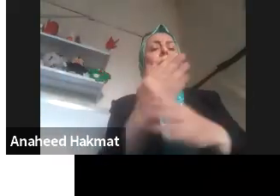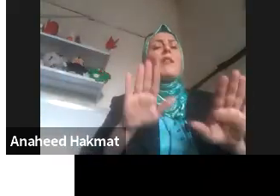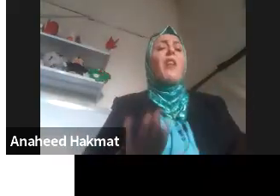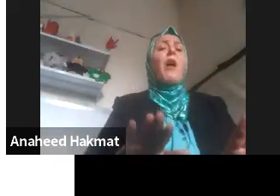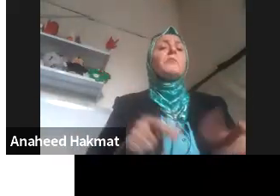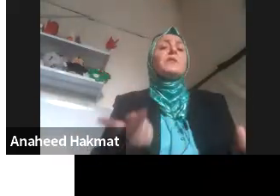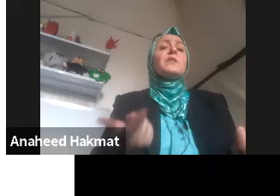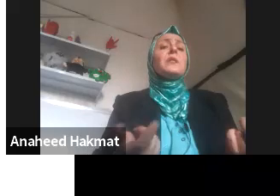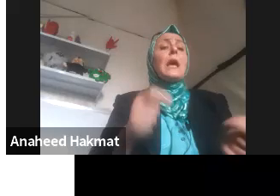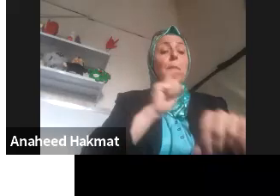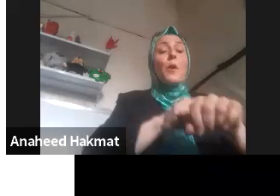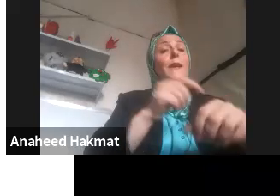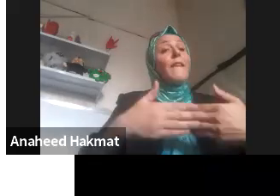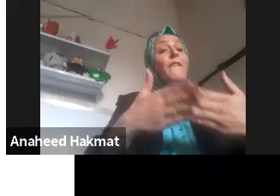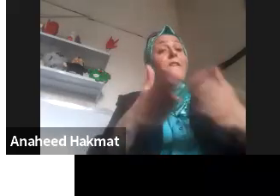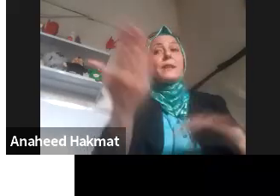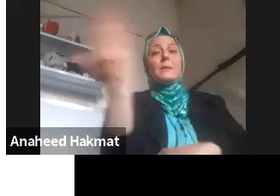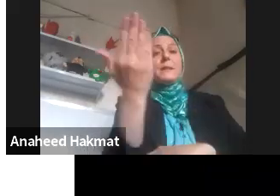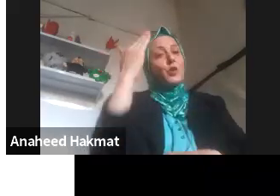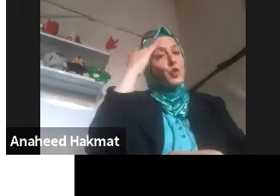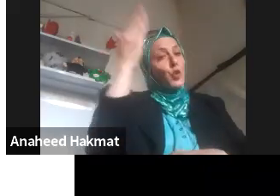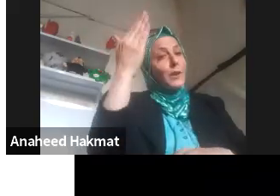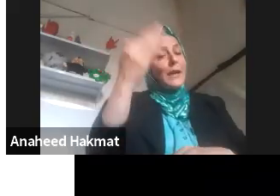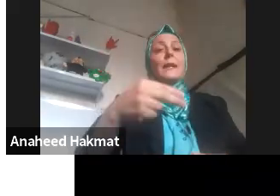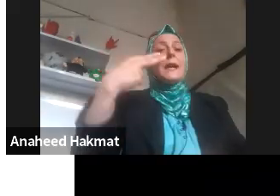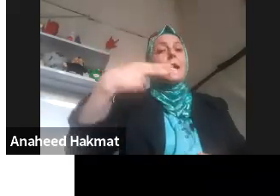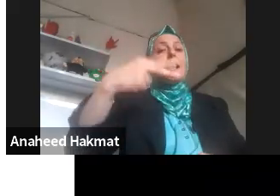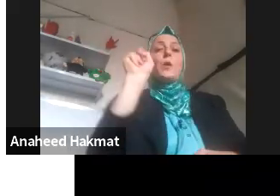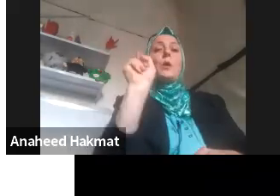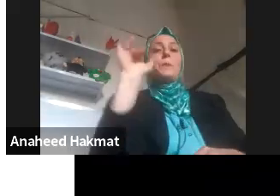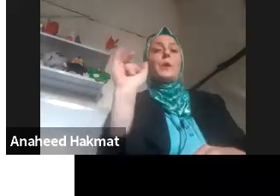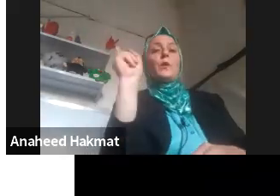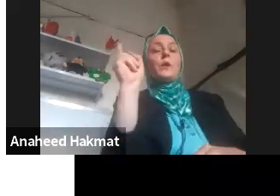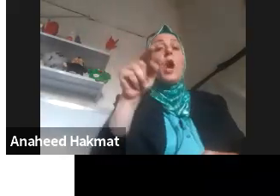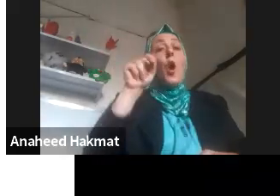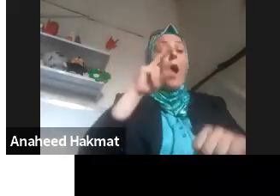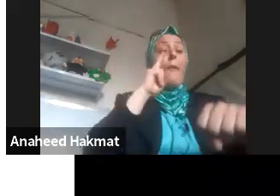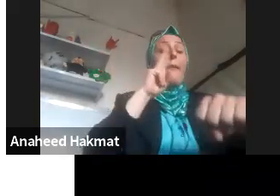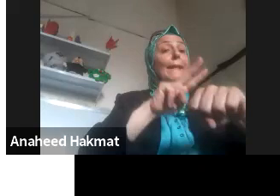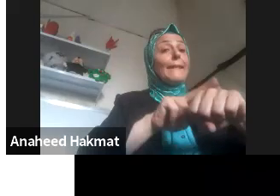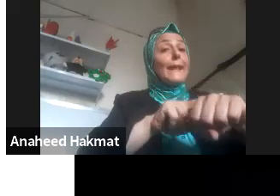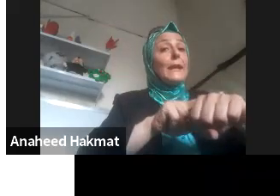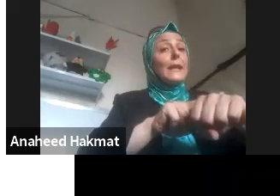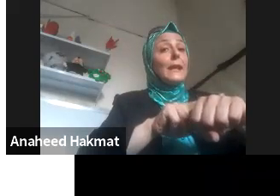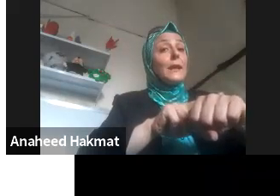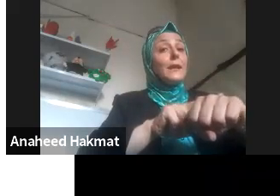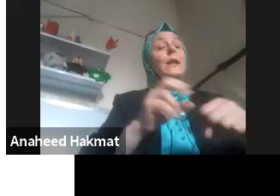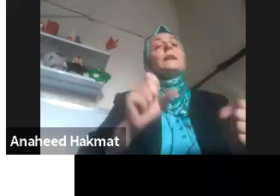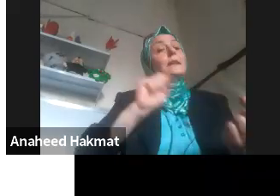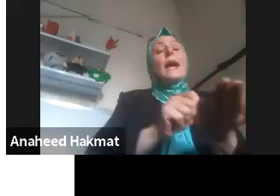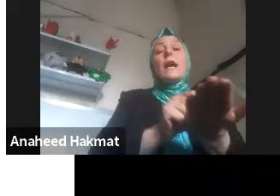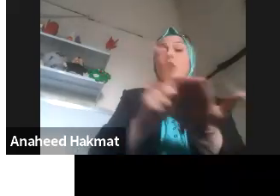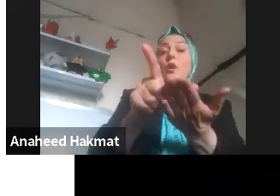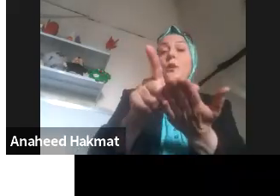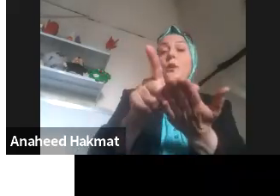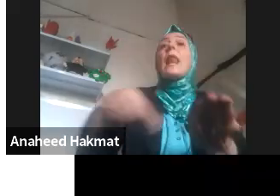فتح المدارس. شكرا عبير، وبالمناسبة هذا الدليل سيرسل لكل